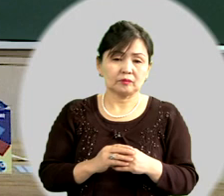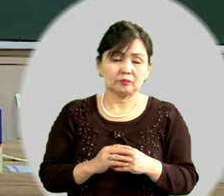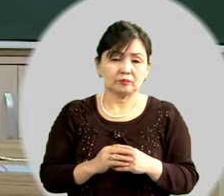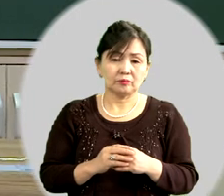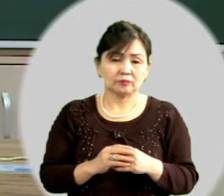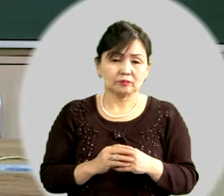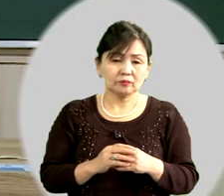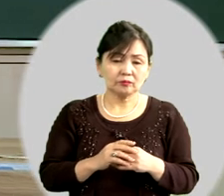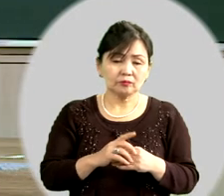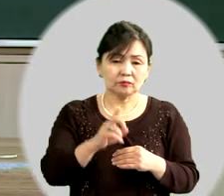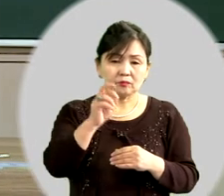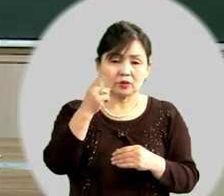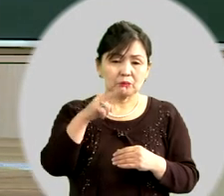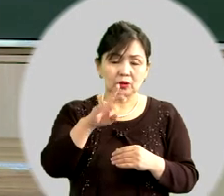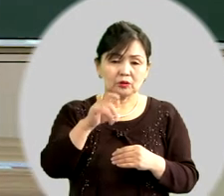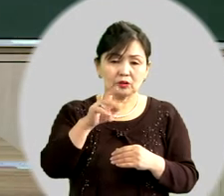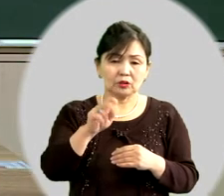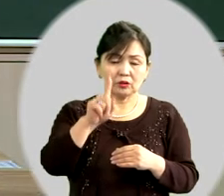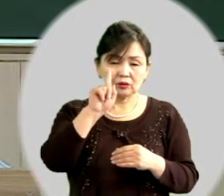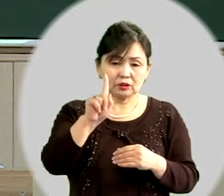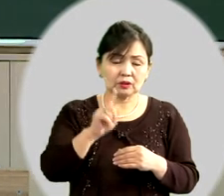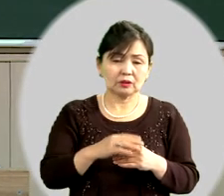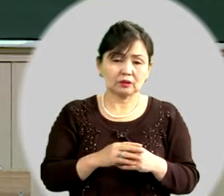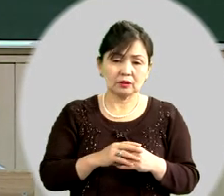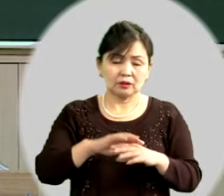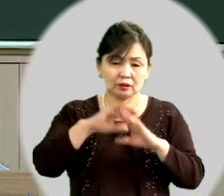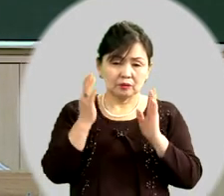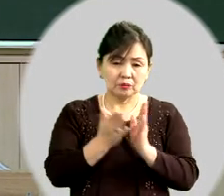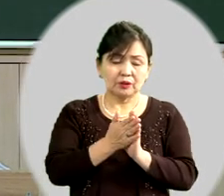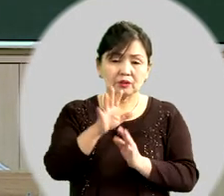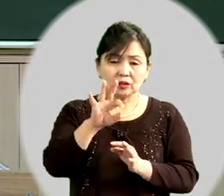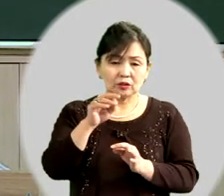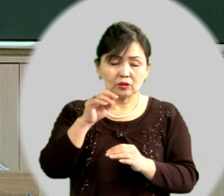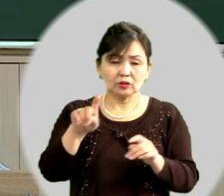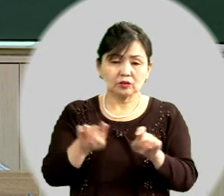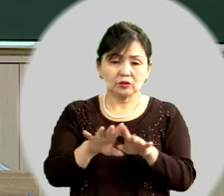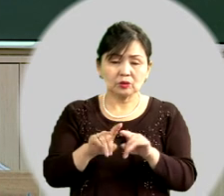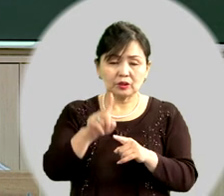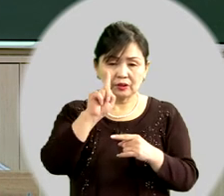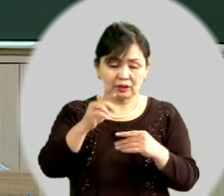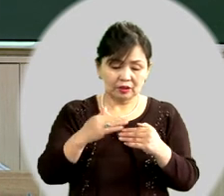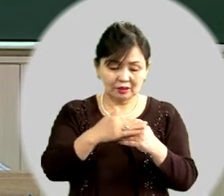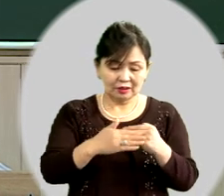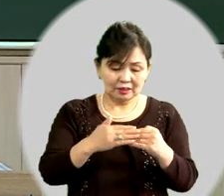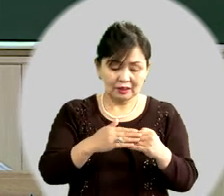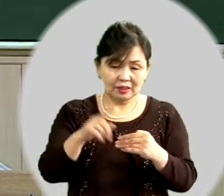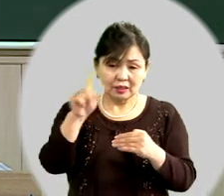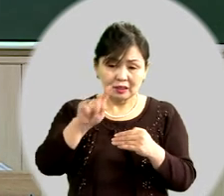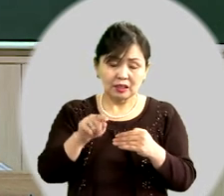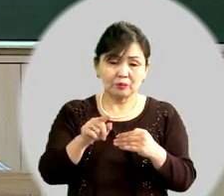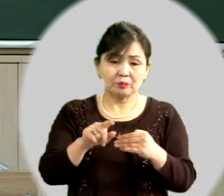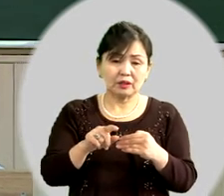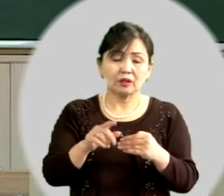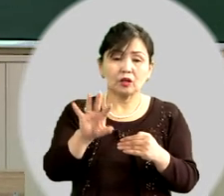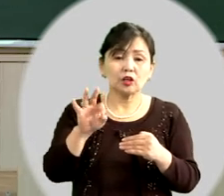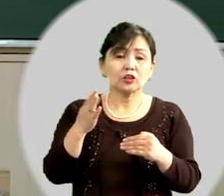За, бодлого 1. За, бидний олох зүйл эхлээд 1 талсын талбай хэмжээг олно. За, дэвтэртээ